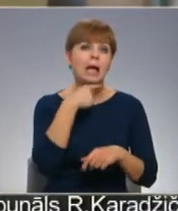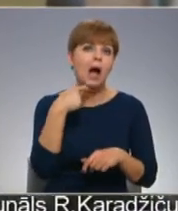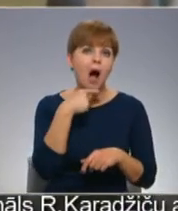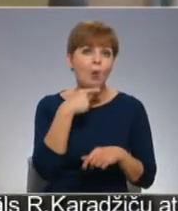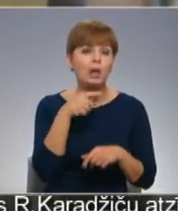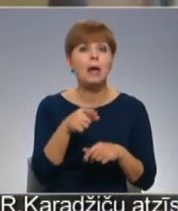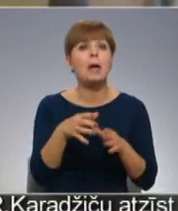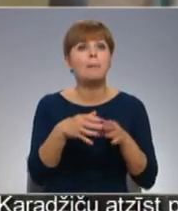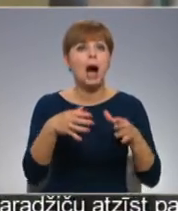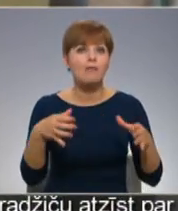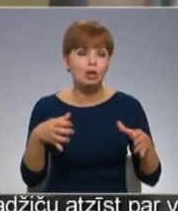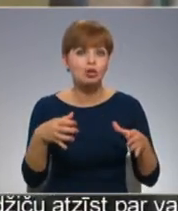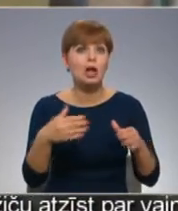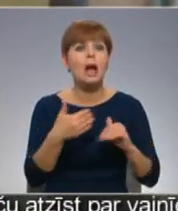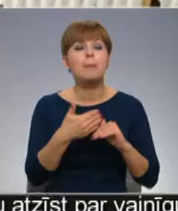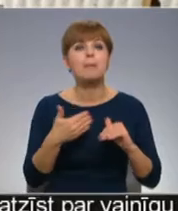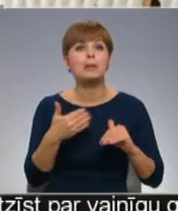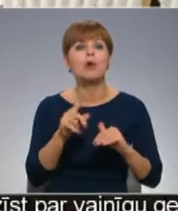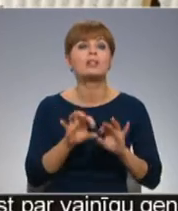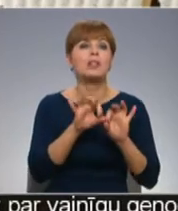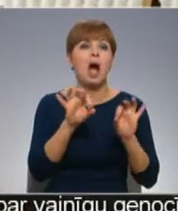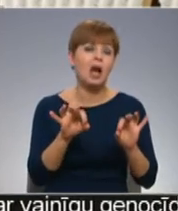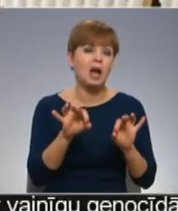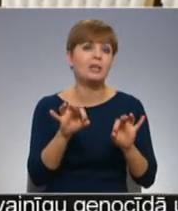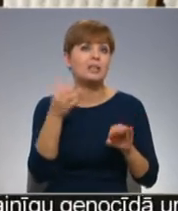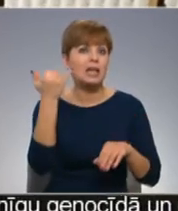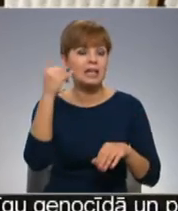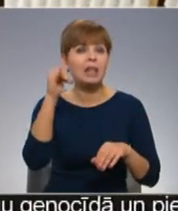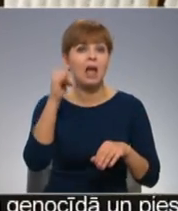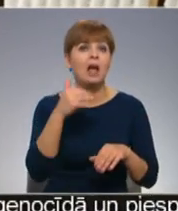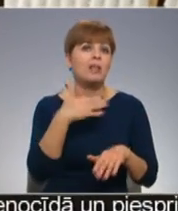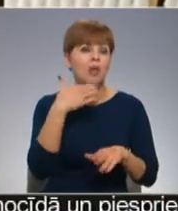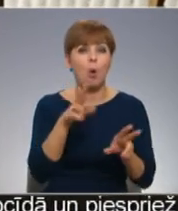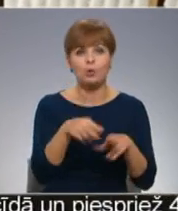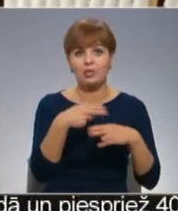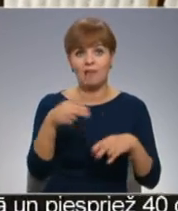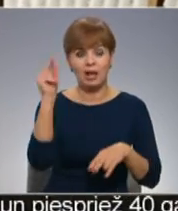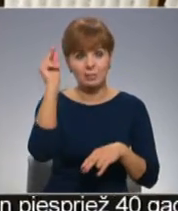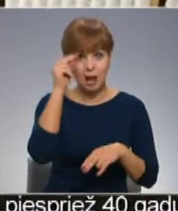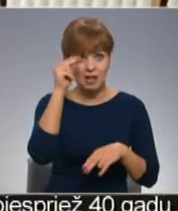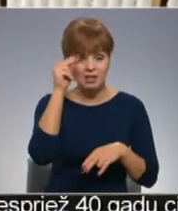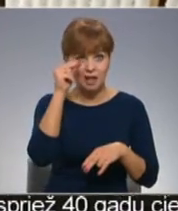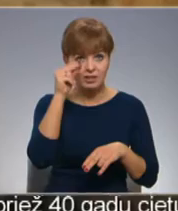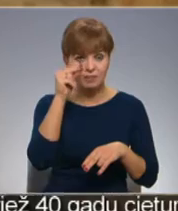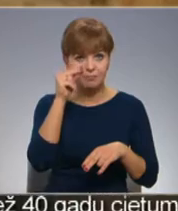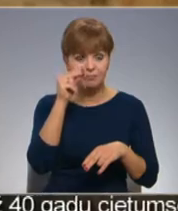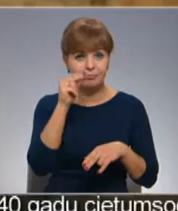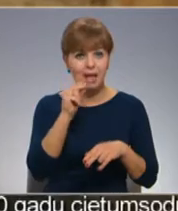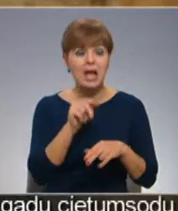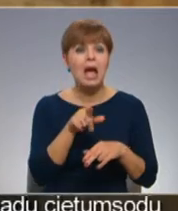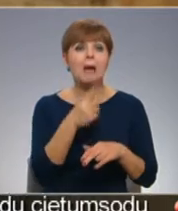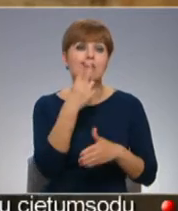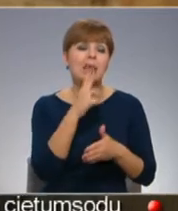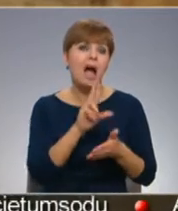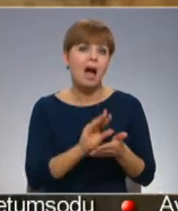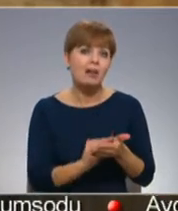pirms 5 gadiem bija cēlmlauži Latvijā ar šo nodarbošanos. Daudz nebija jāiemācās par strausiem, bija jāiemācās viss, jo tā pieredze ne